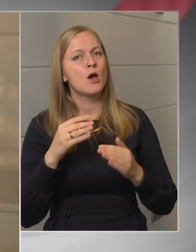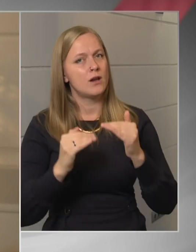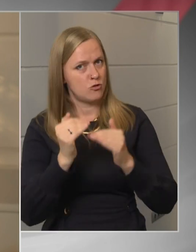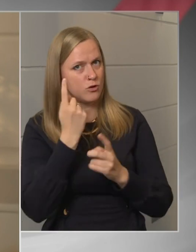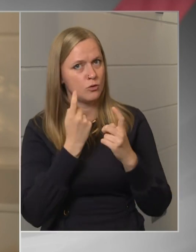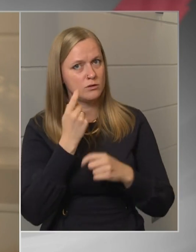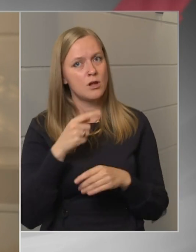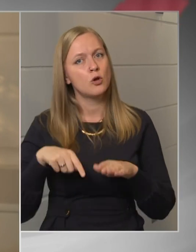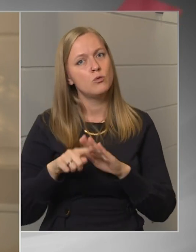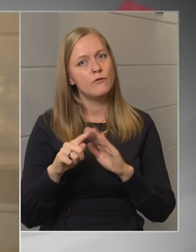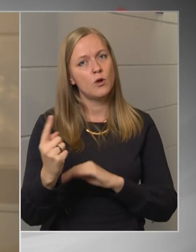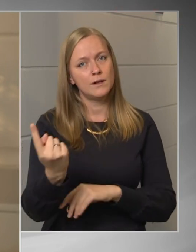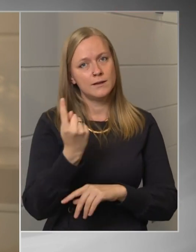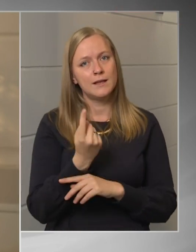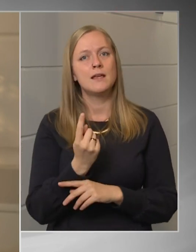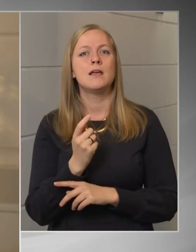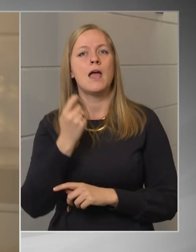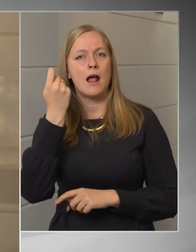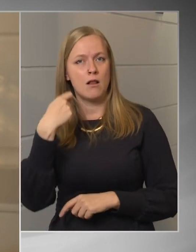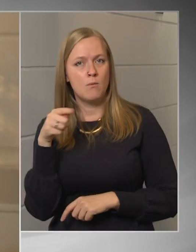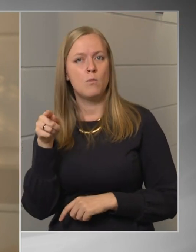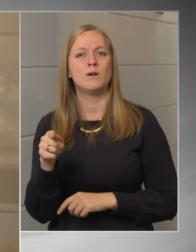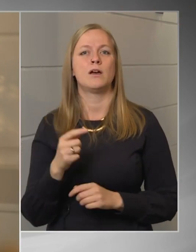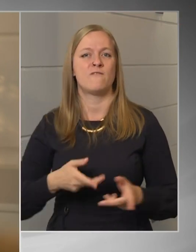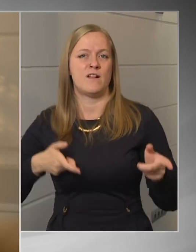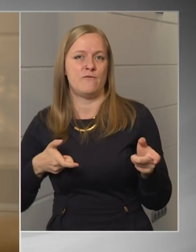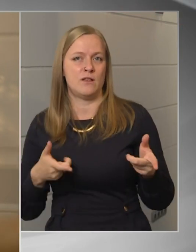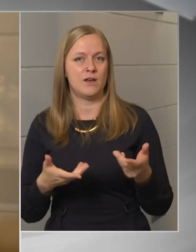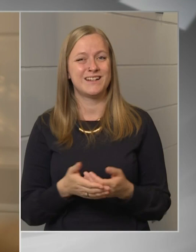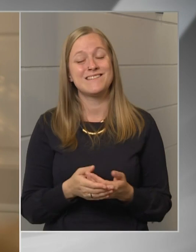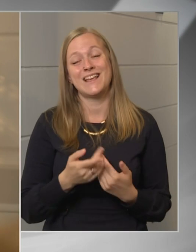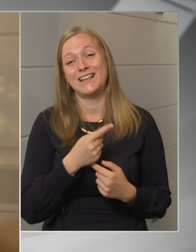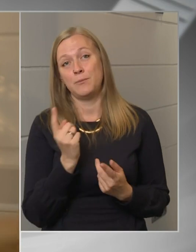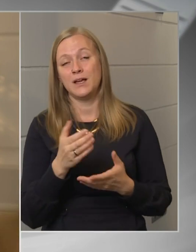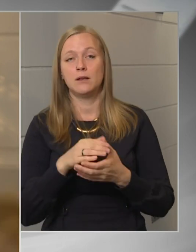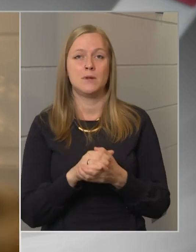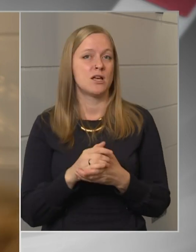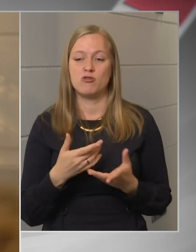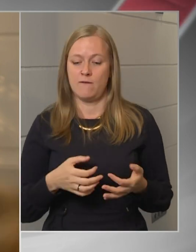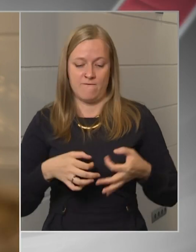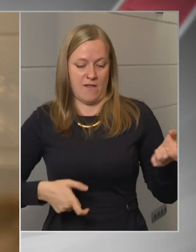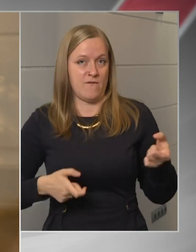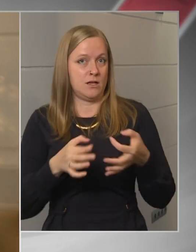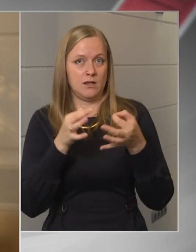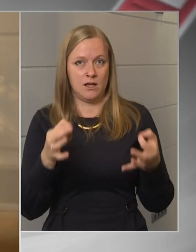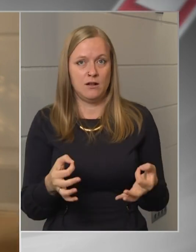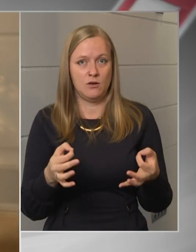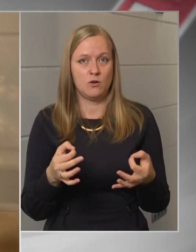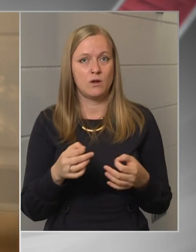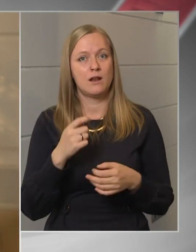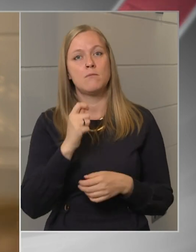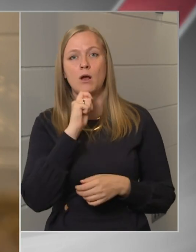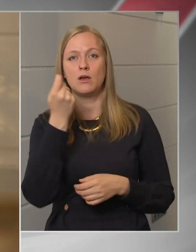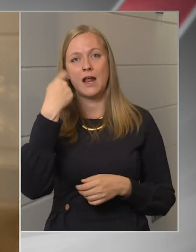hogy külföldi állampolgárok felfegyverkezve egy egyébként béké, és nem felfegyvertett magyar állampolgárt legyűrnek a